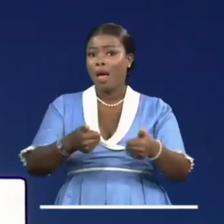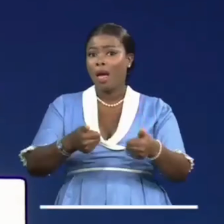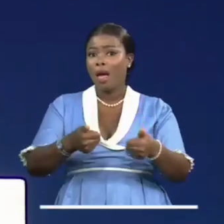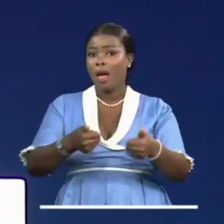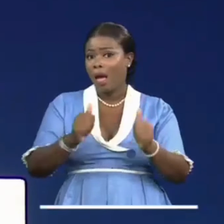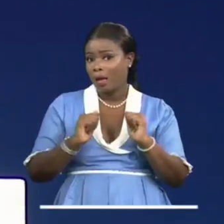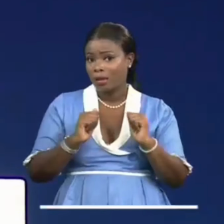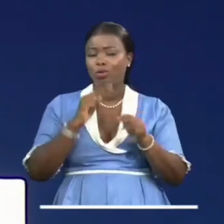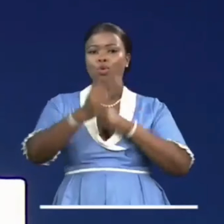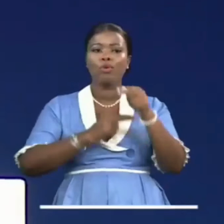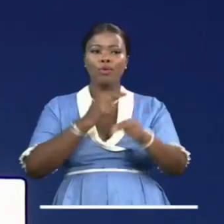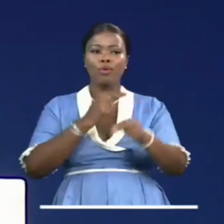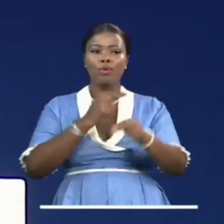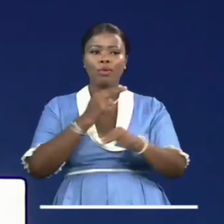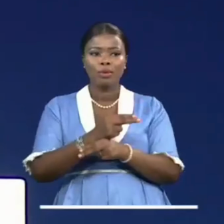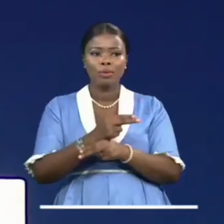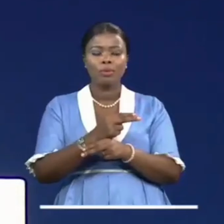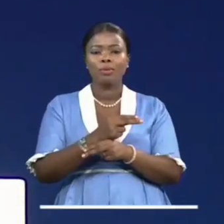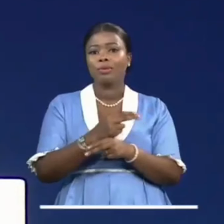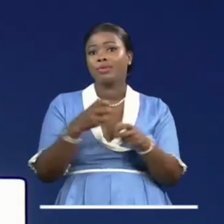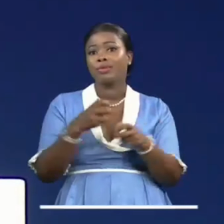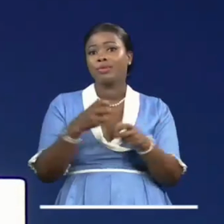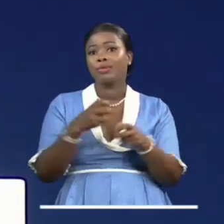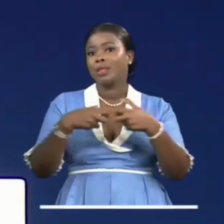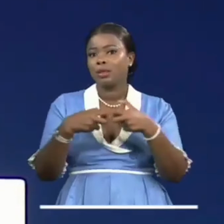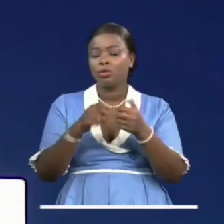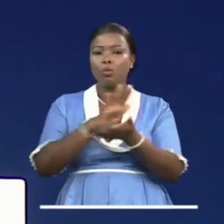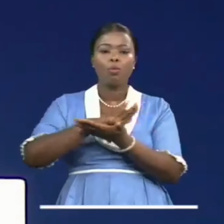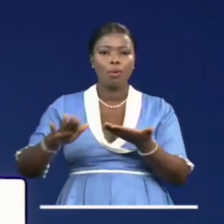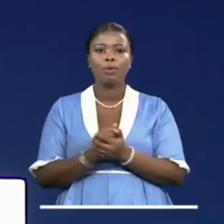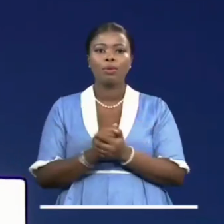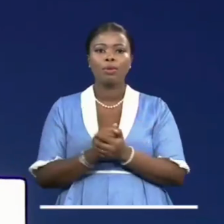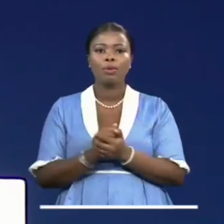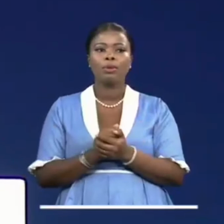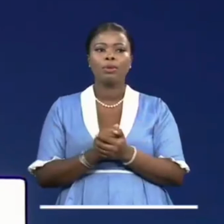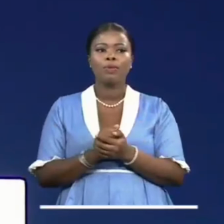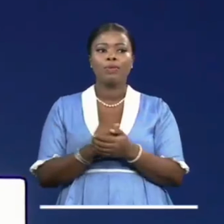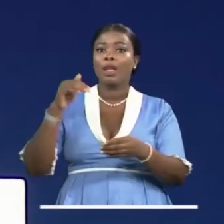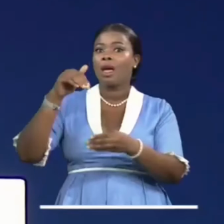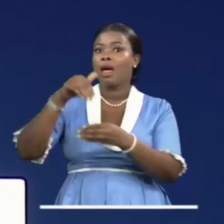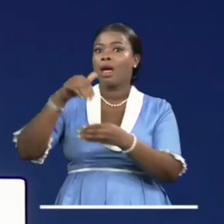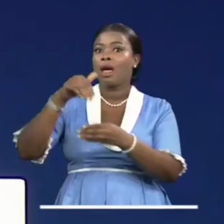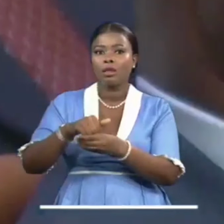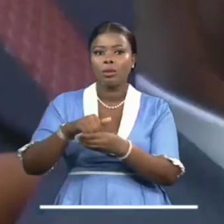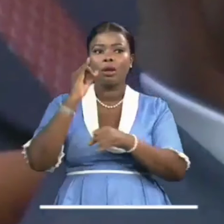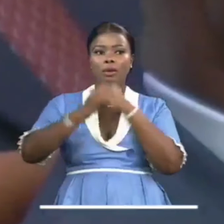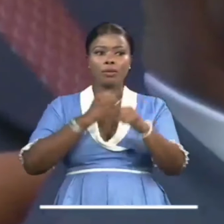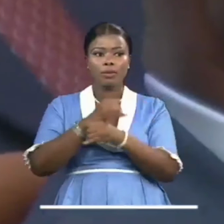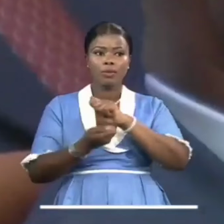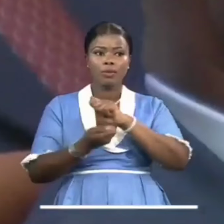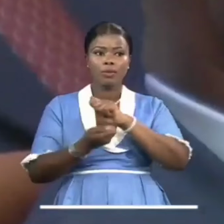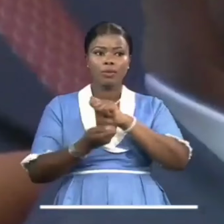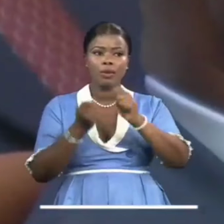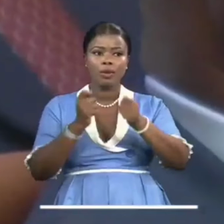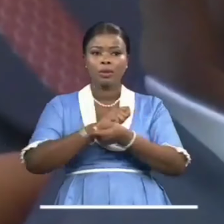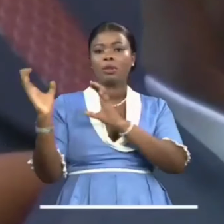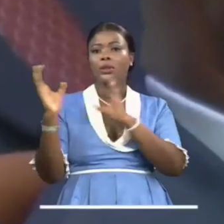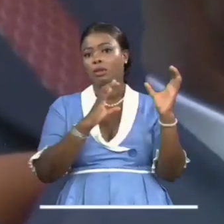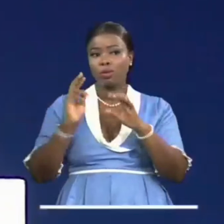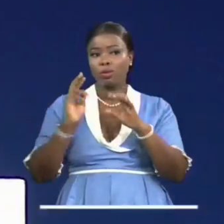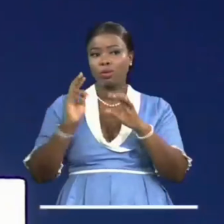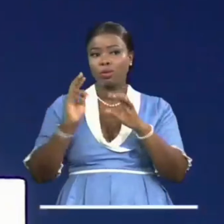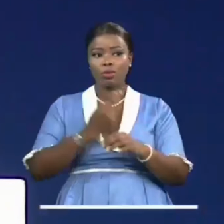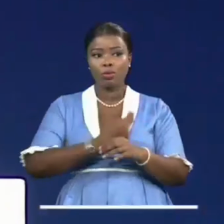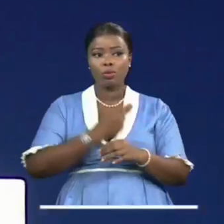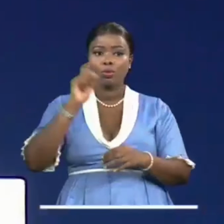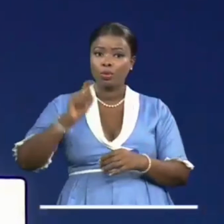énergie propre puisque le Sénégal a souscrit à des engagements internationaux dans le cadre l'accord de changements climatiques et nous devons souscrire à cela nous